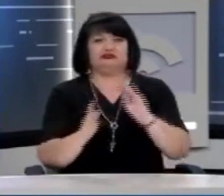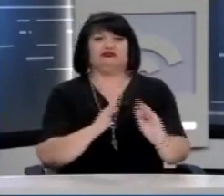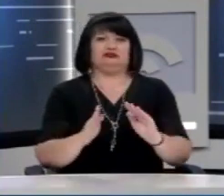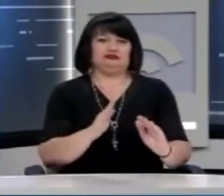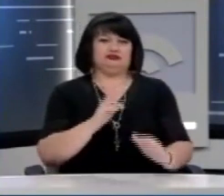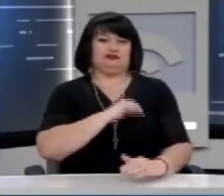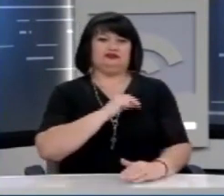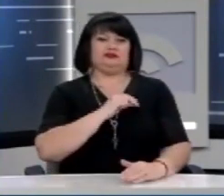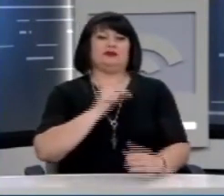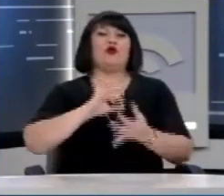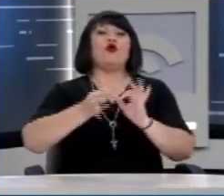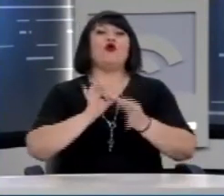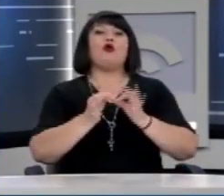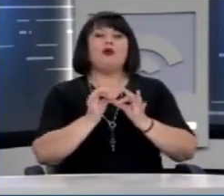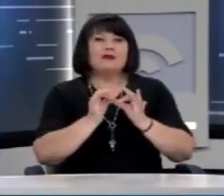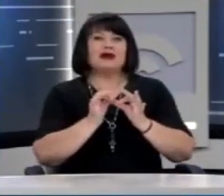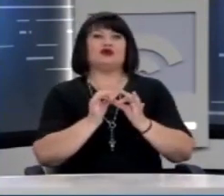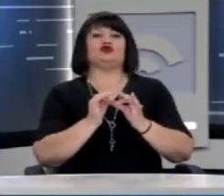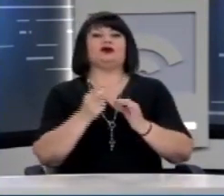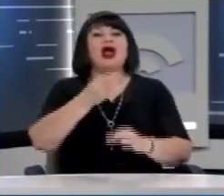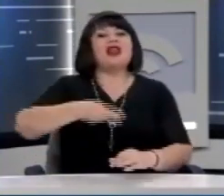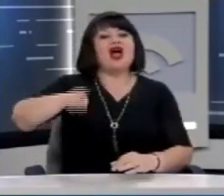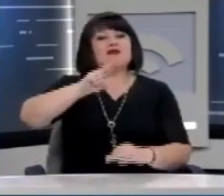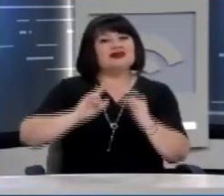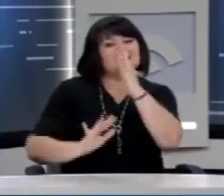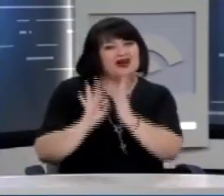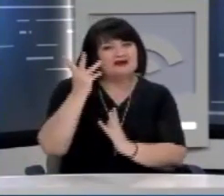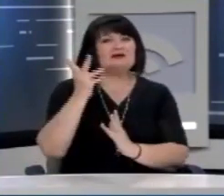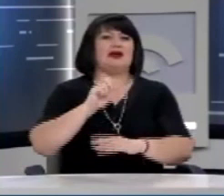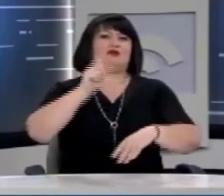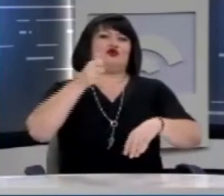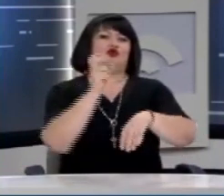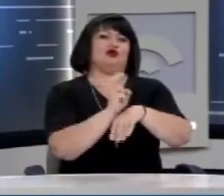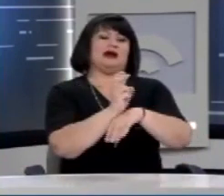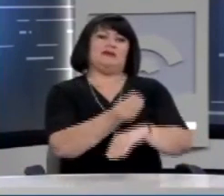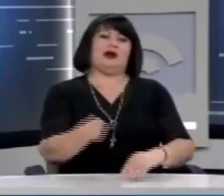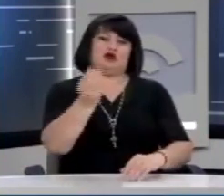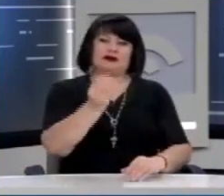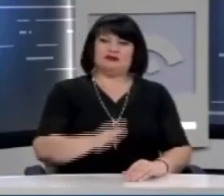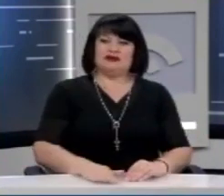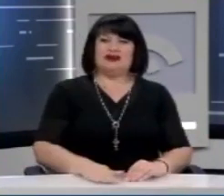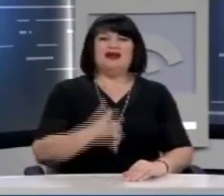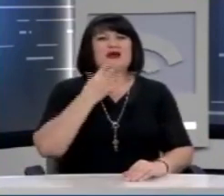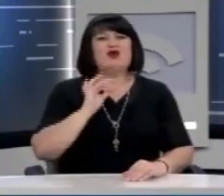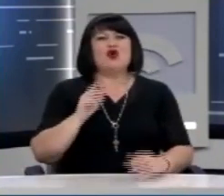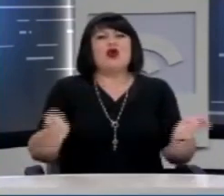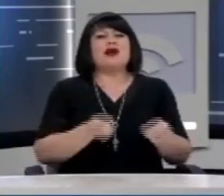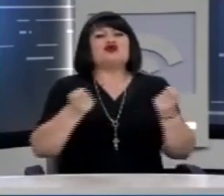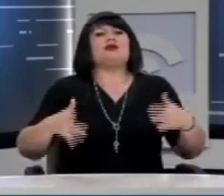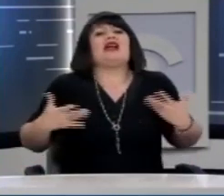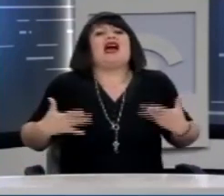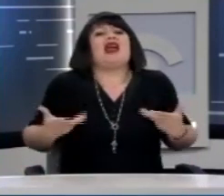κέρδη για τους ομίλους, ρυθμούς ανάπτυξης, πρωτογενή πλεονάσματα. Γιατί να χαίρονται όμως οι